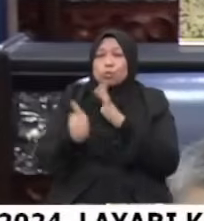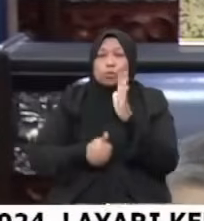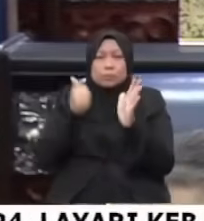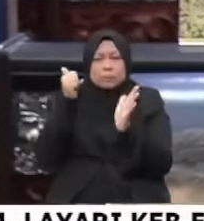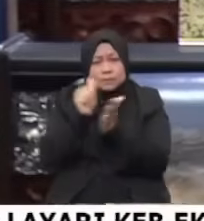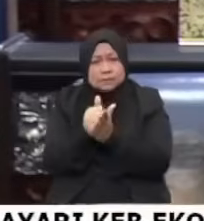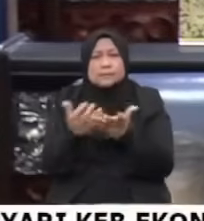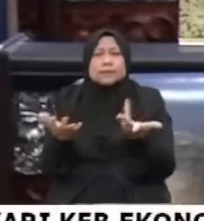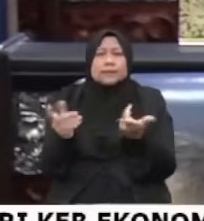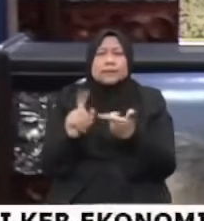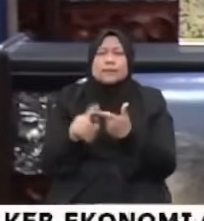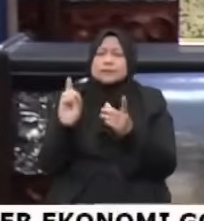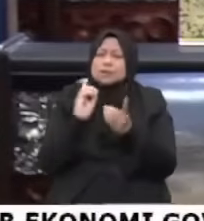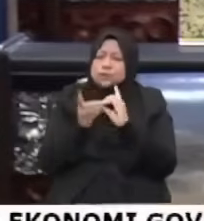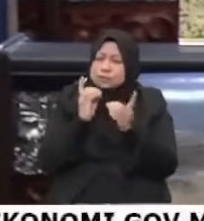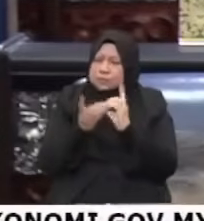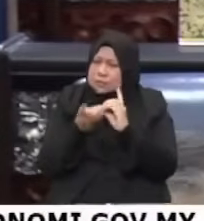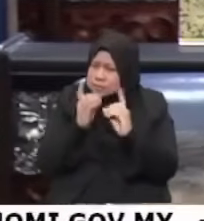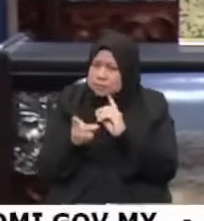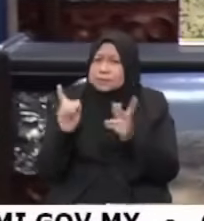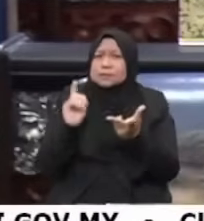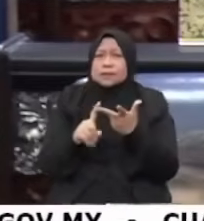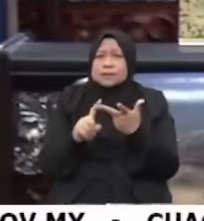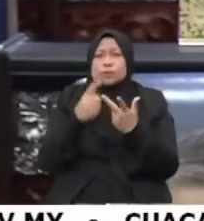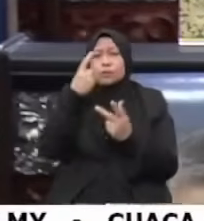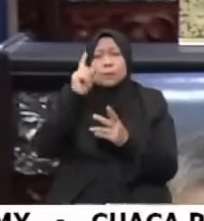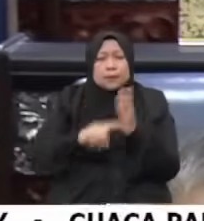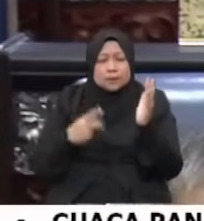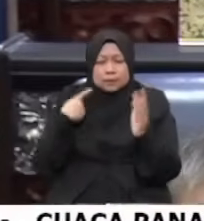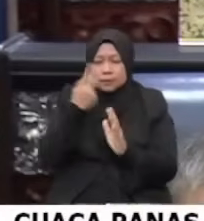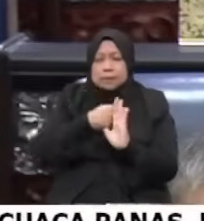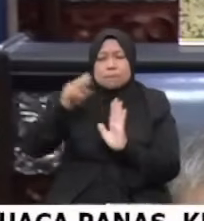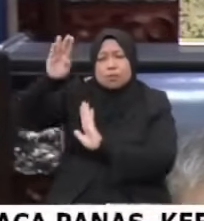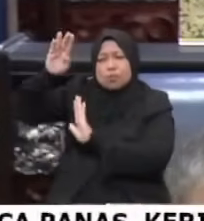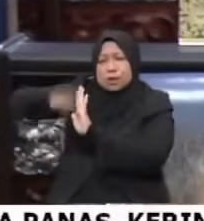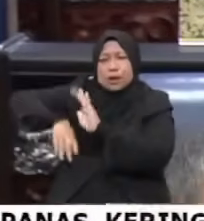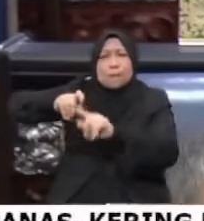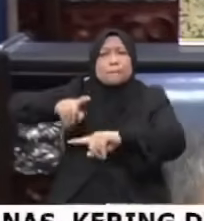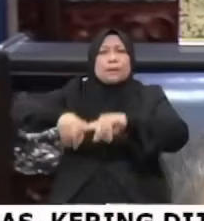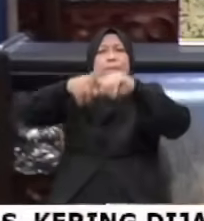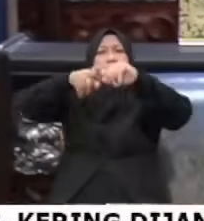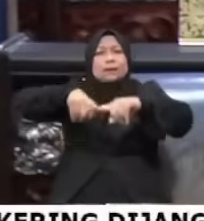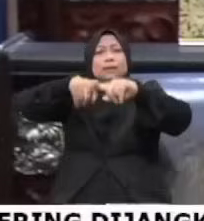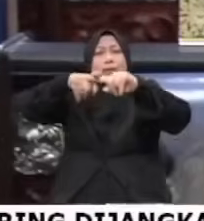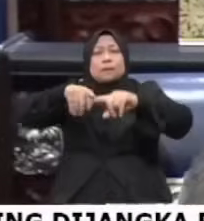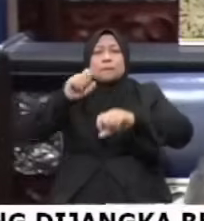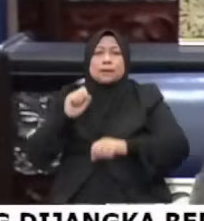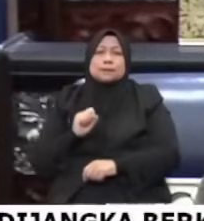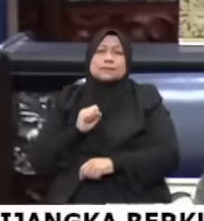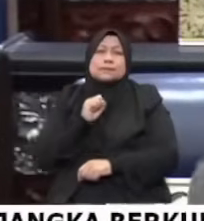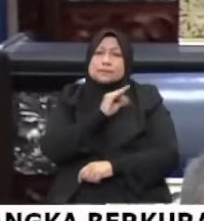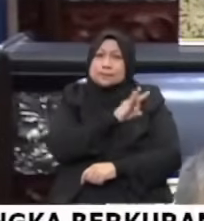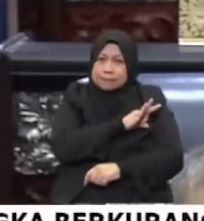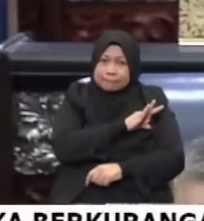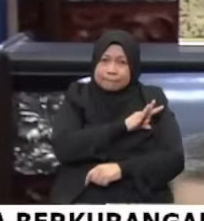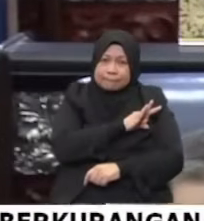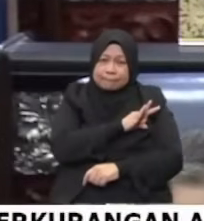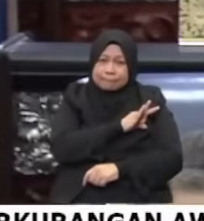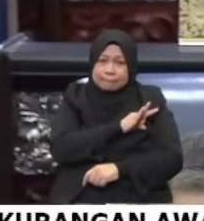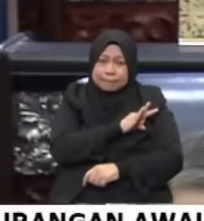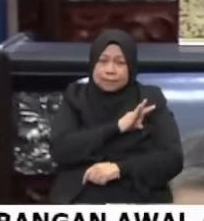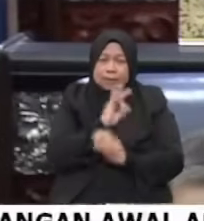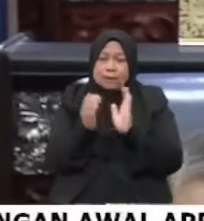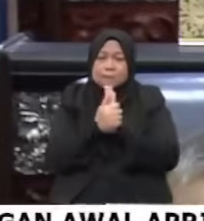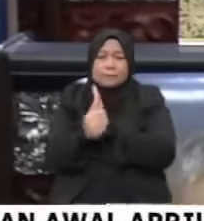automasi melalui digitalisasi supaya kita boleh mengurangkan gantungan kepada pekerja-pekerja